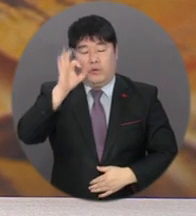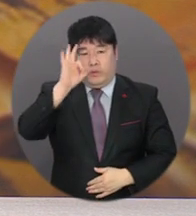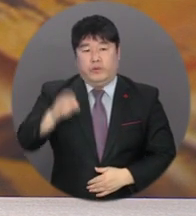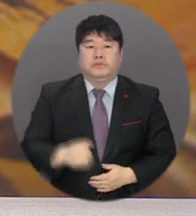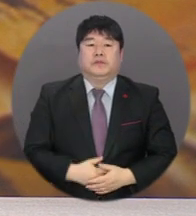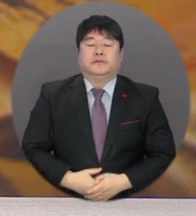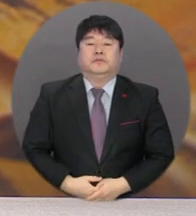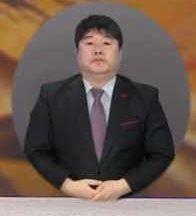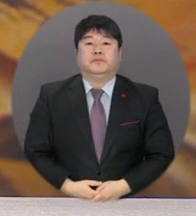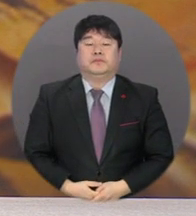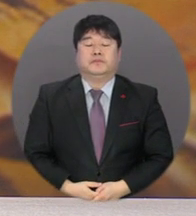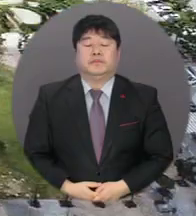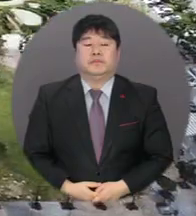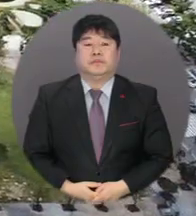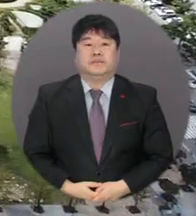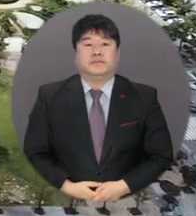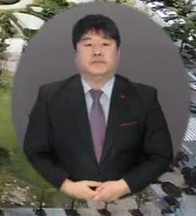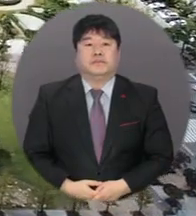기자가 보도합니다.